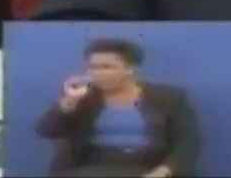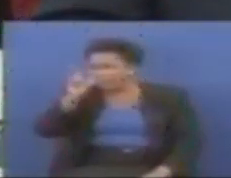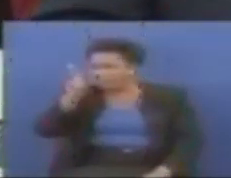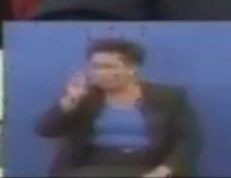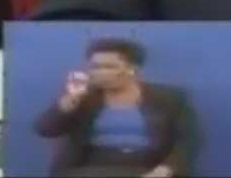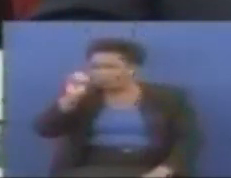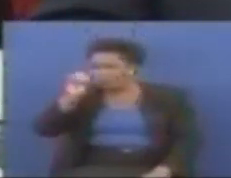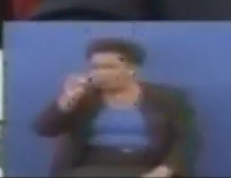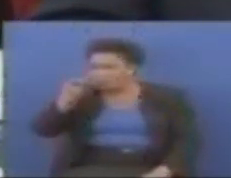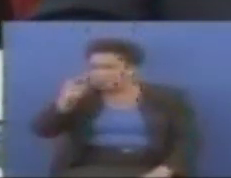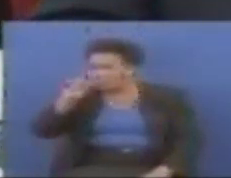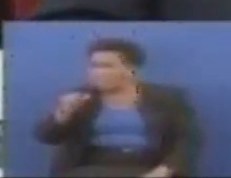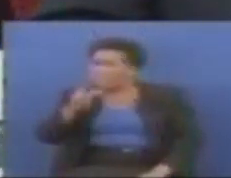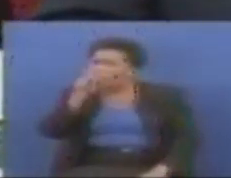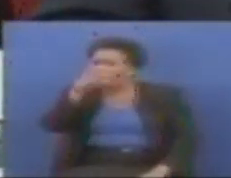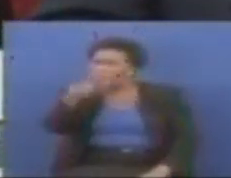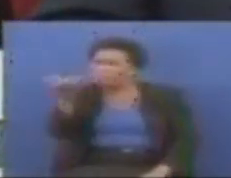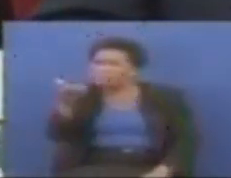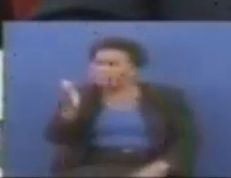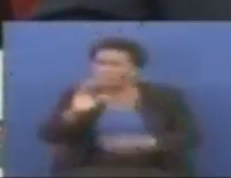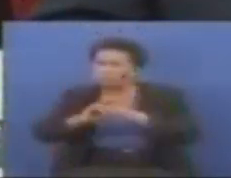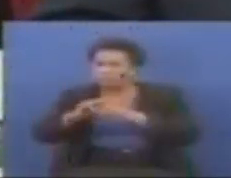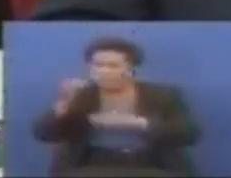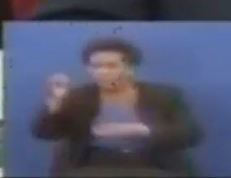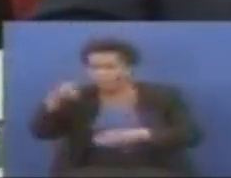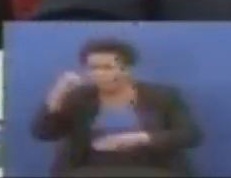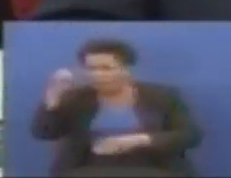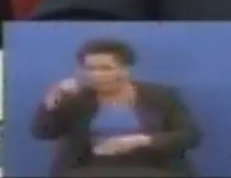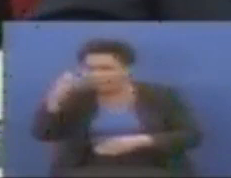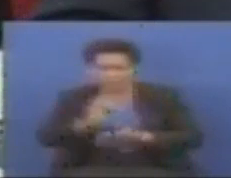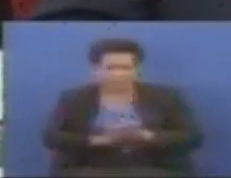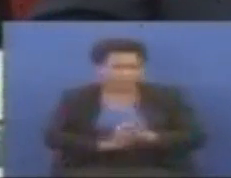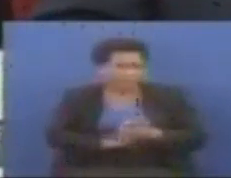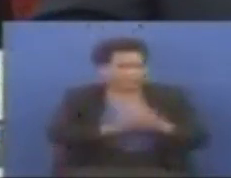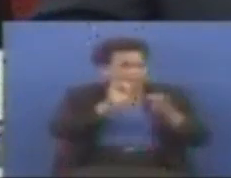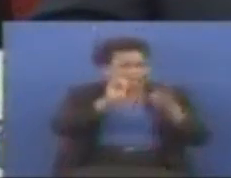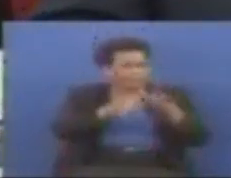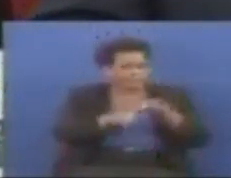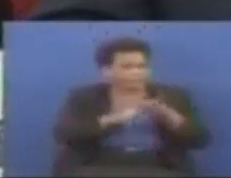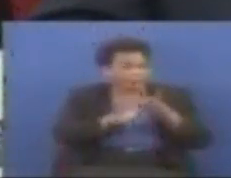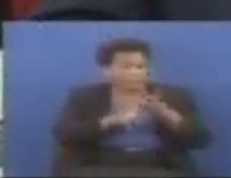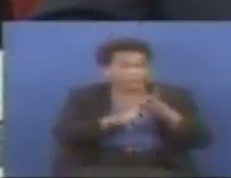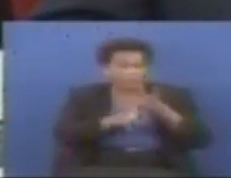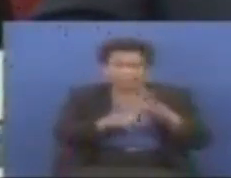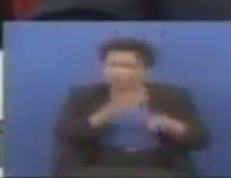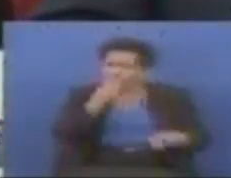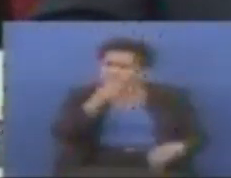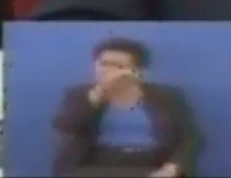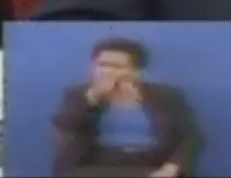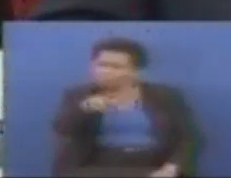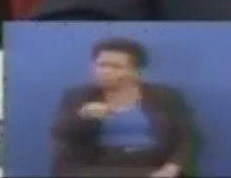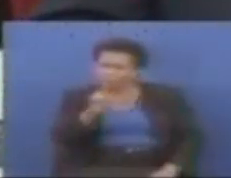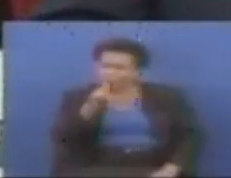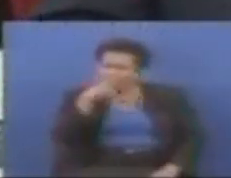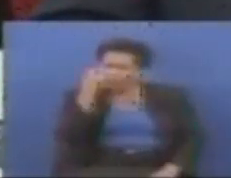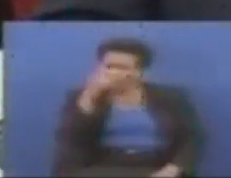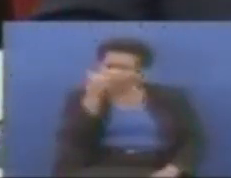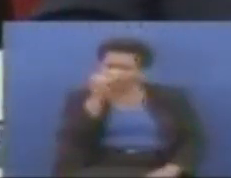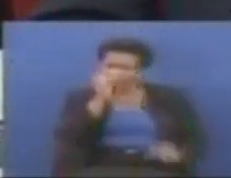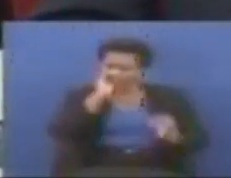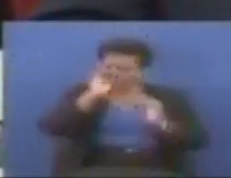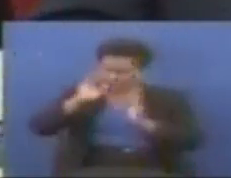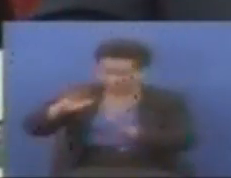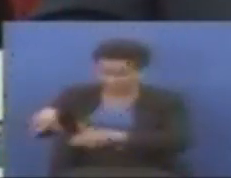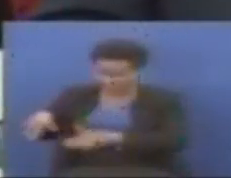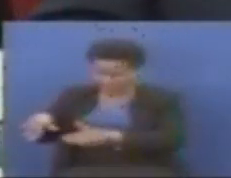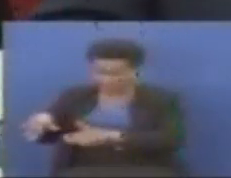John Pombe Magufuli kwa nia yake ya dhati na dhamira ya dhati ya kuhakikisha kwamba nchi yetu inaondokana na tatizo